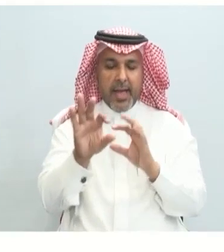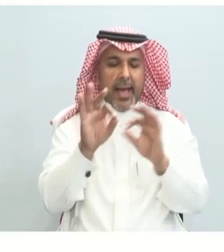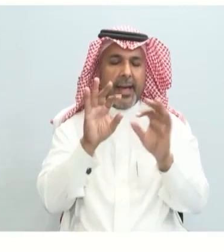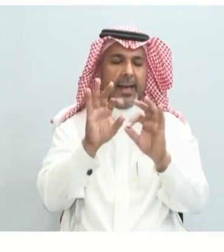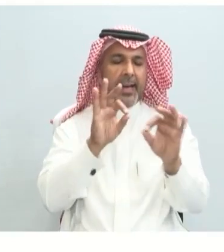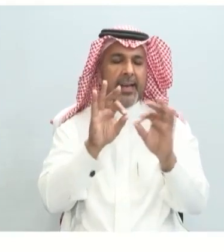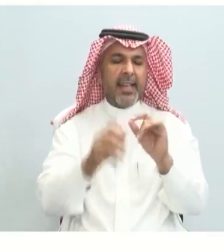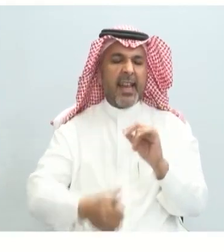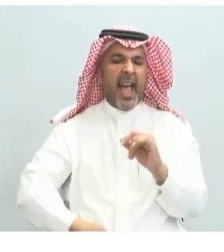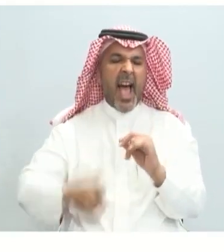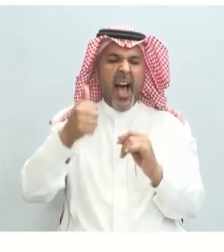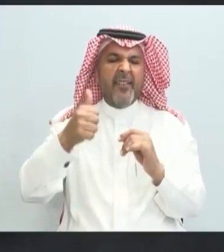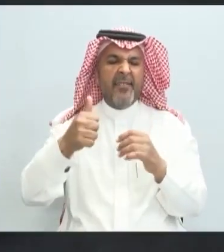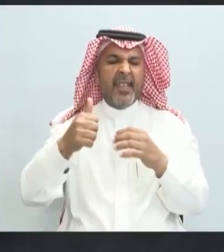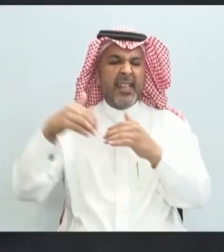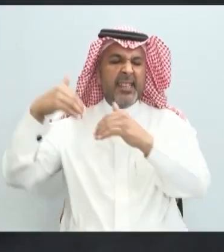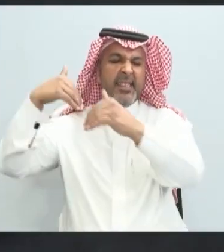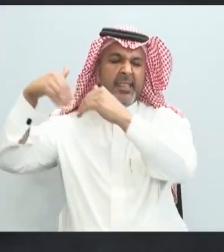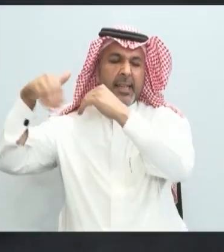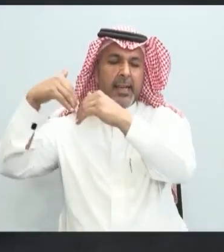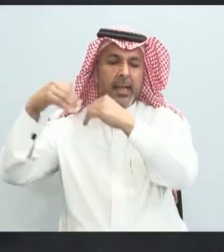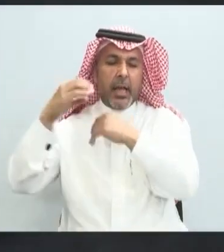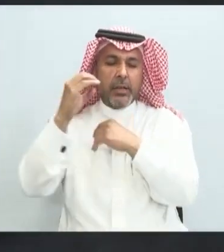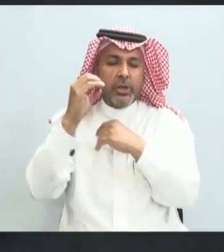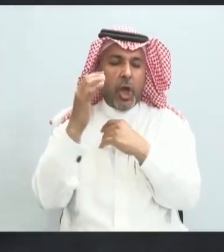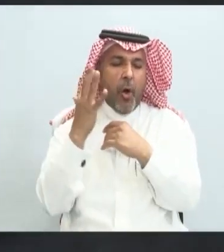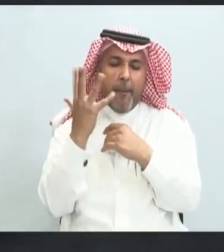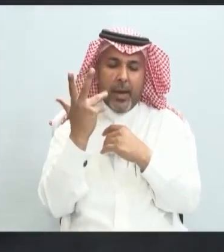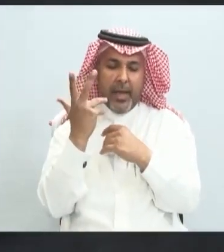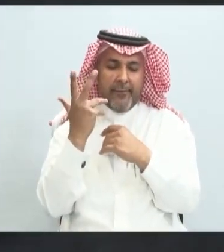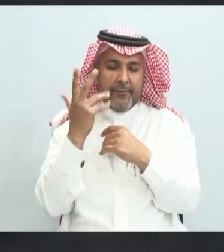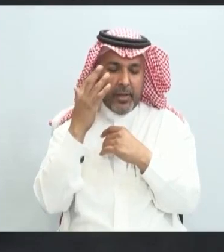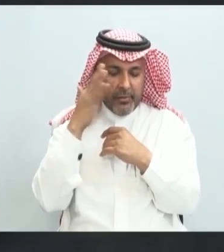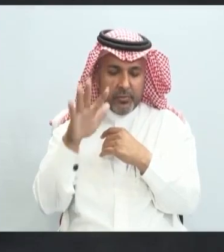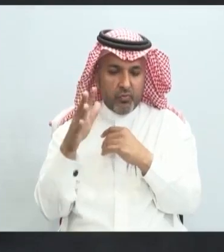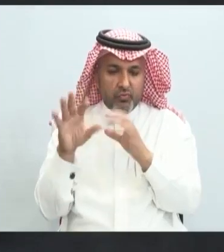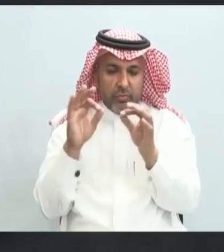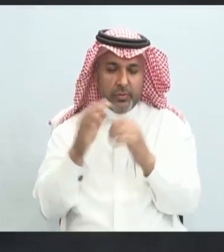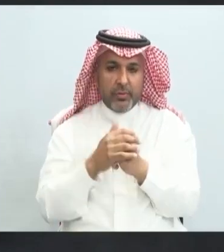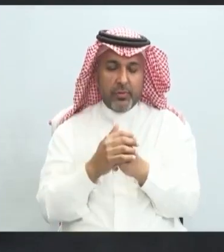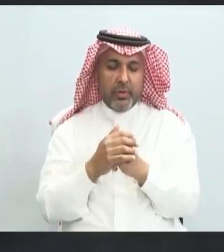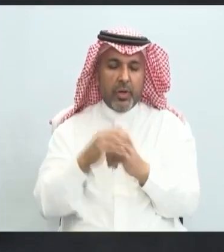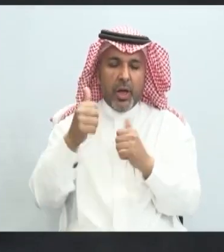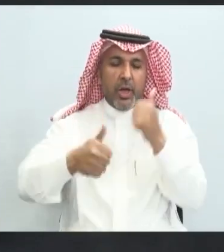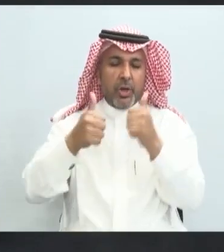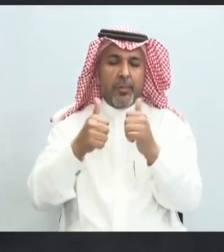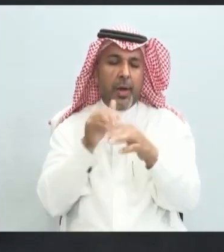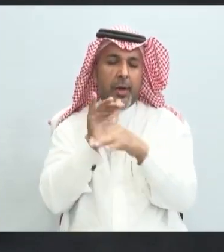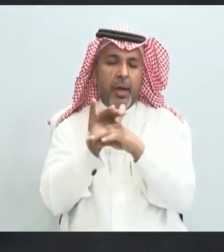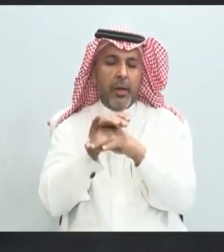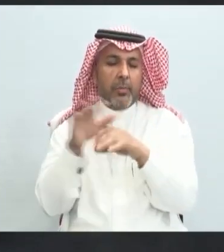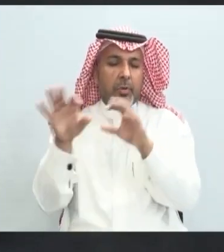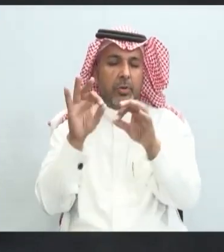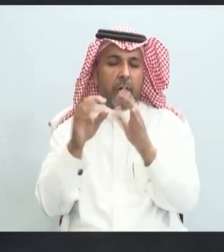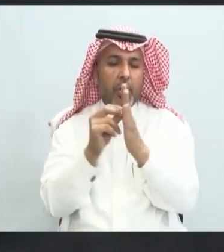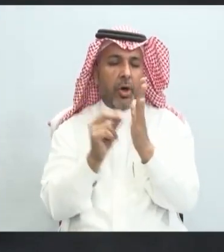فيها هل هو قانون الجيوب ولا قانون جيوب التمام من المعطيات لان في الاختبار هو ما يجي يقوللك استخدم قانون الجيوب ولا يقوللك استخدم